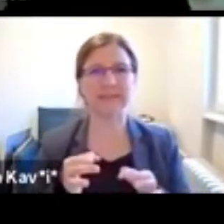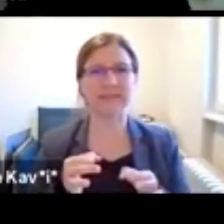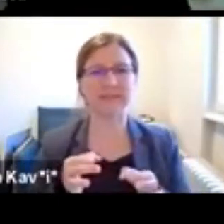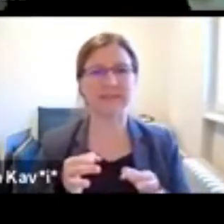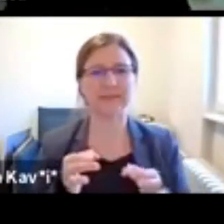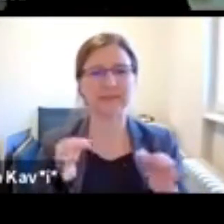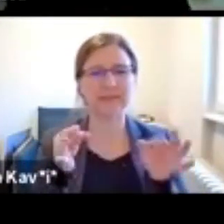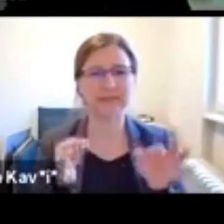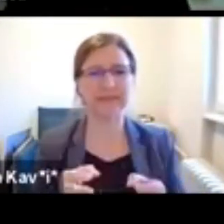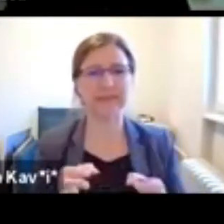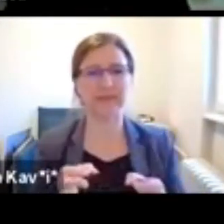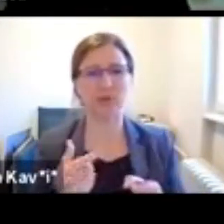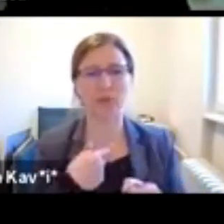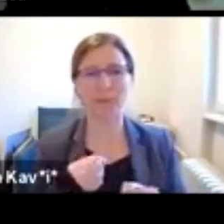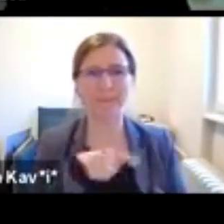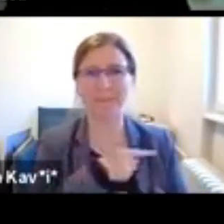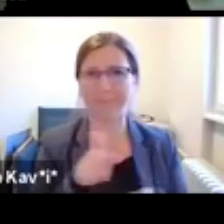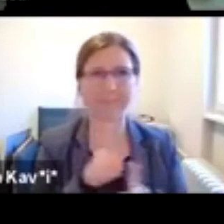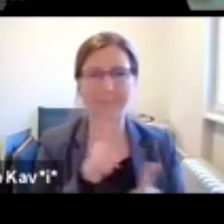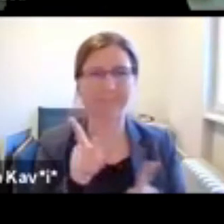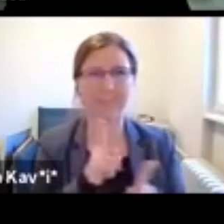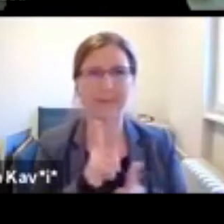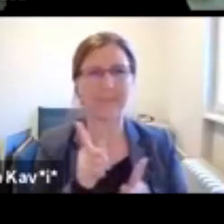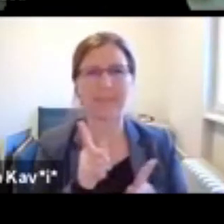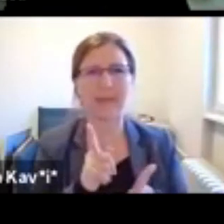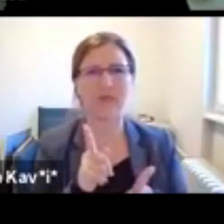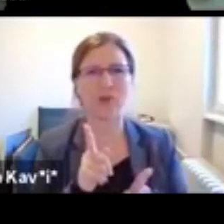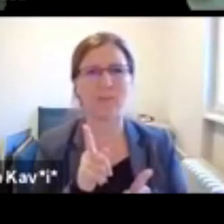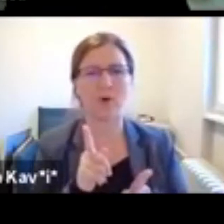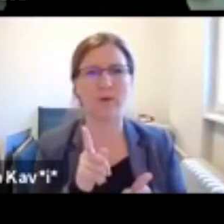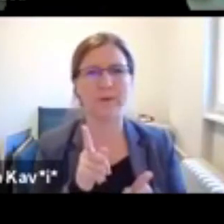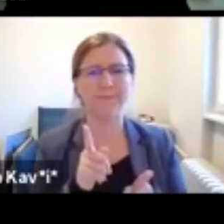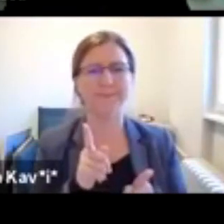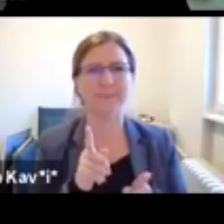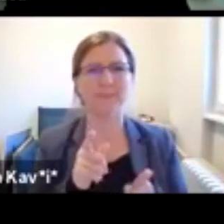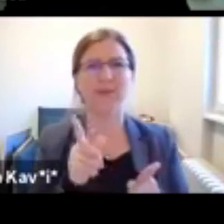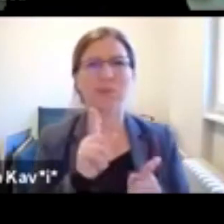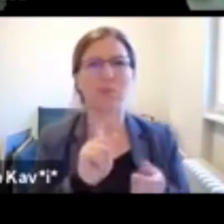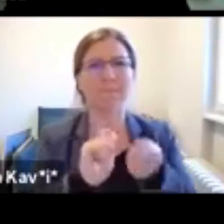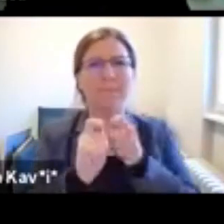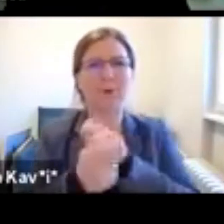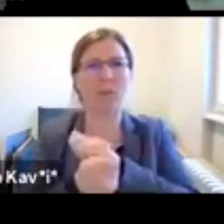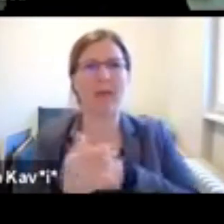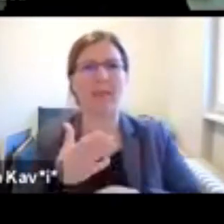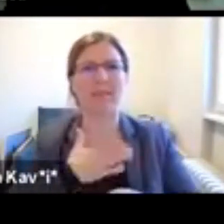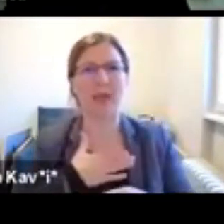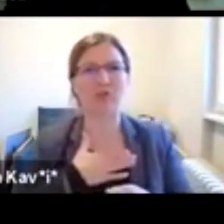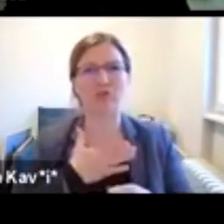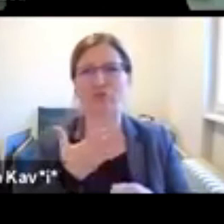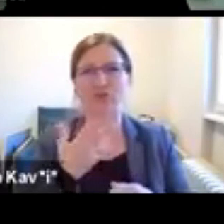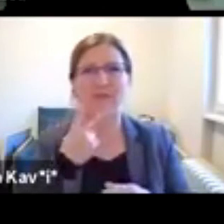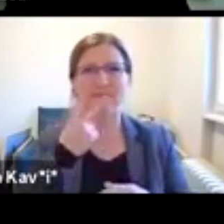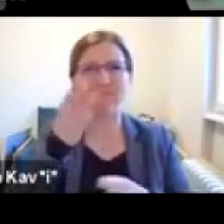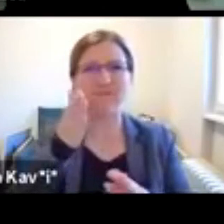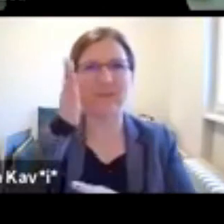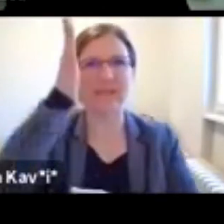na neki način popustiti u našim pogledima, vizijama, tražeći da se sve